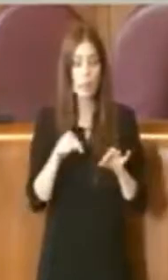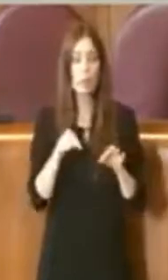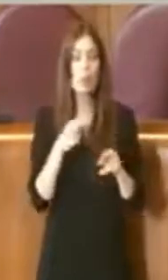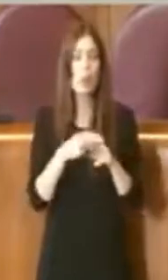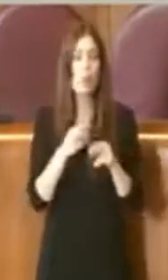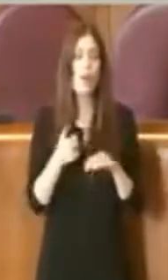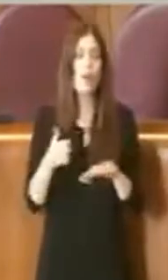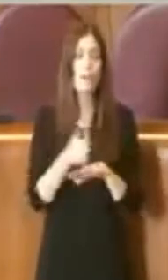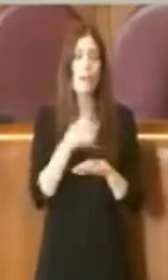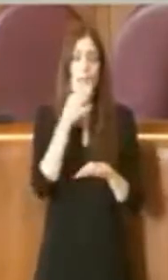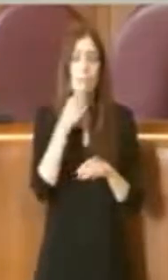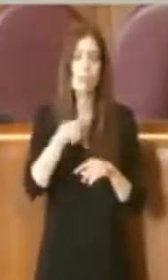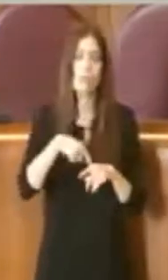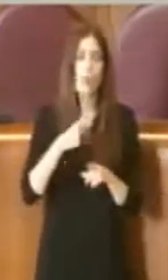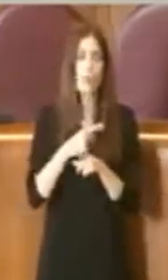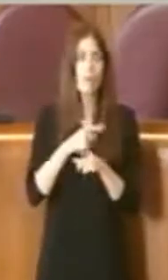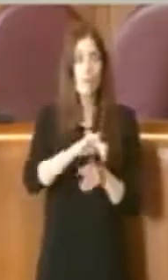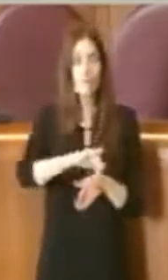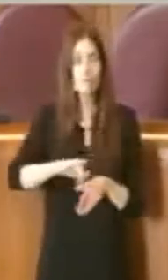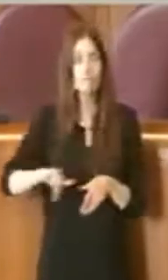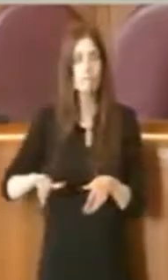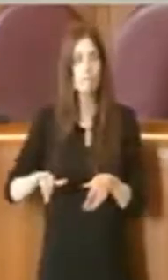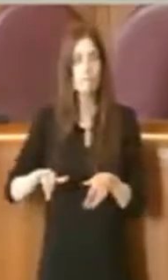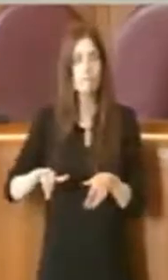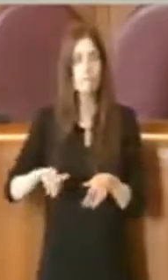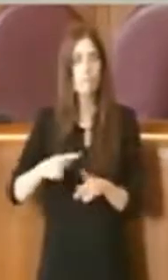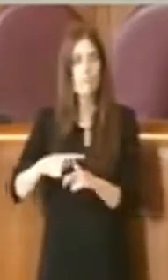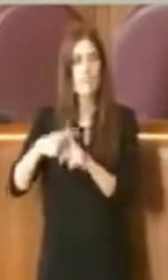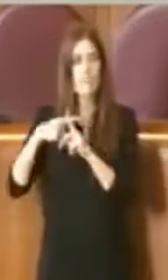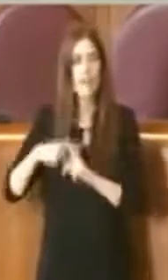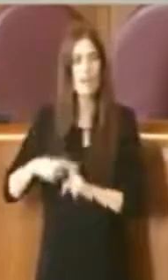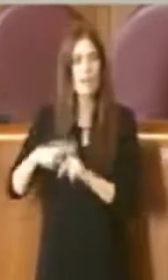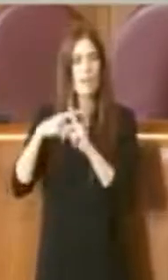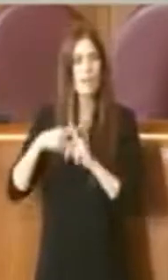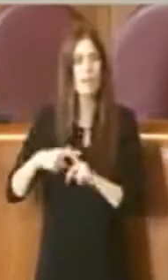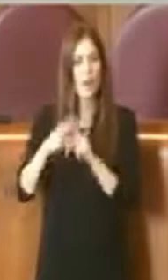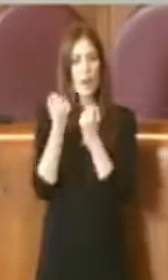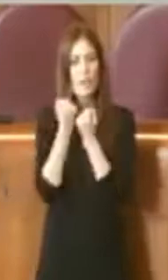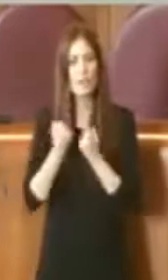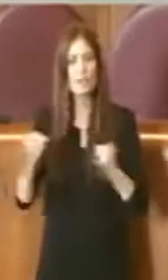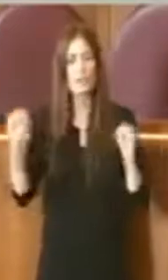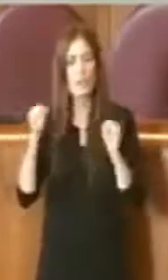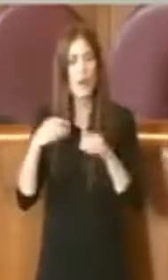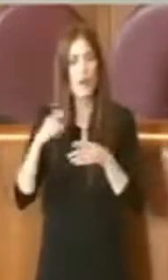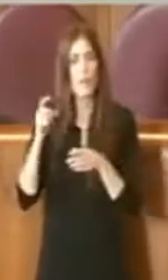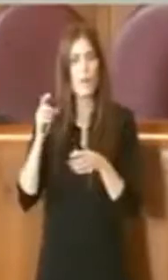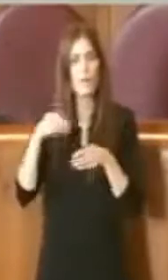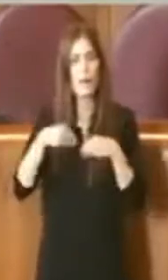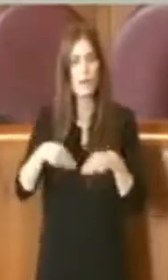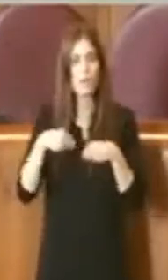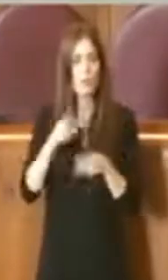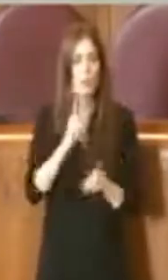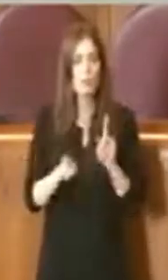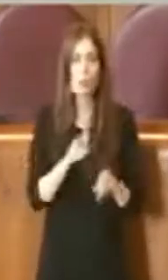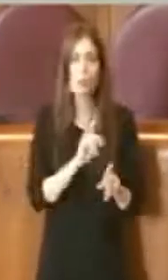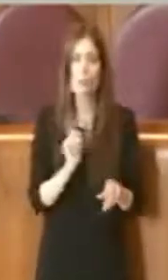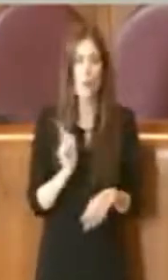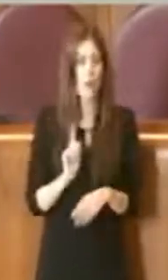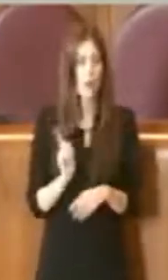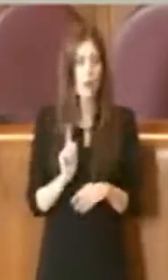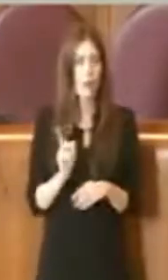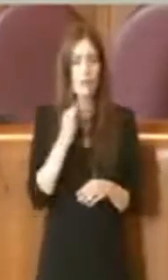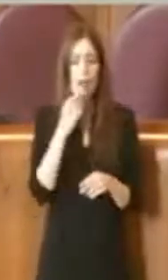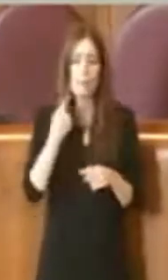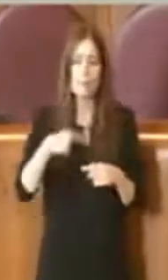Non sacrifichiamo sull'altare dell'efficienza la democrazia locale e la partecipazione popolare. Si tratta di una